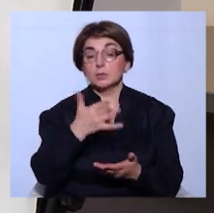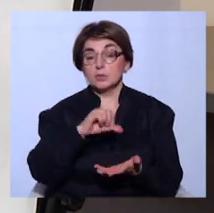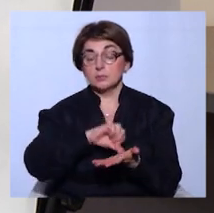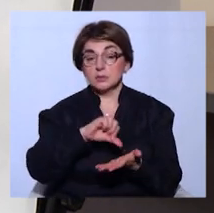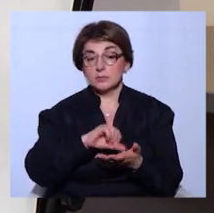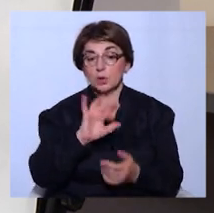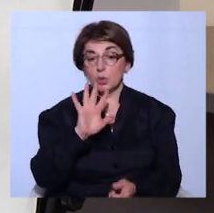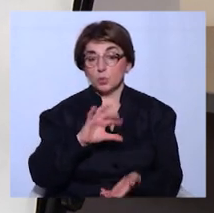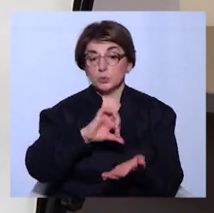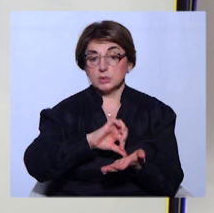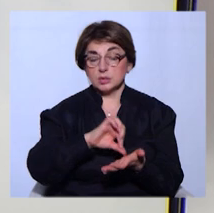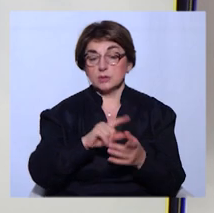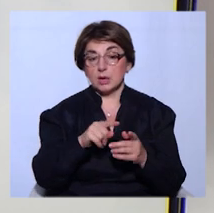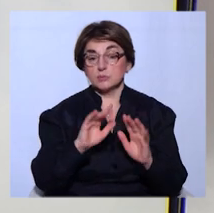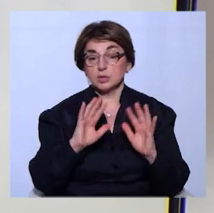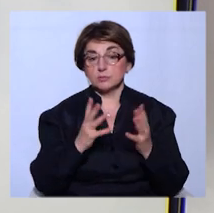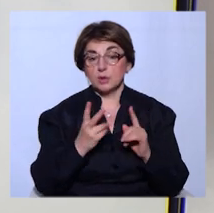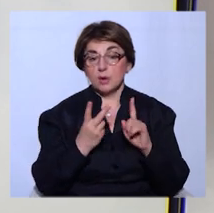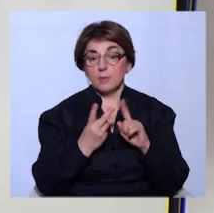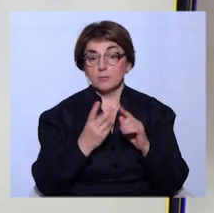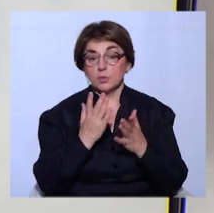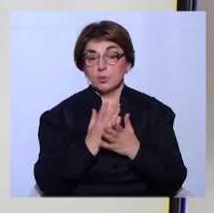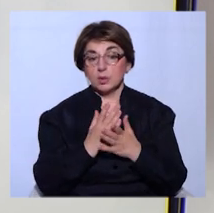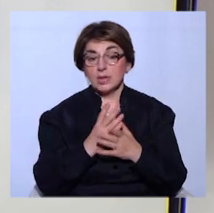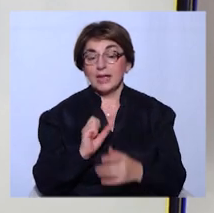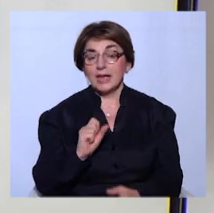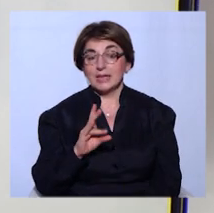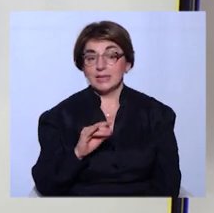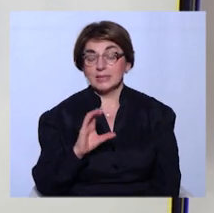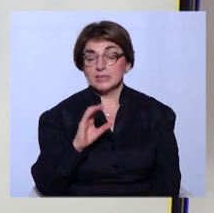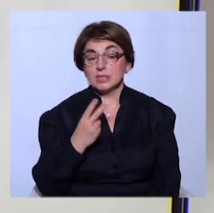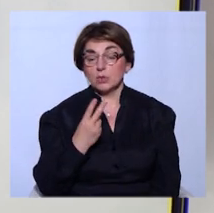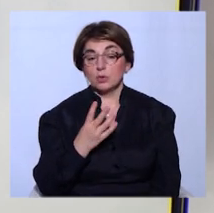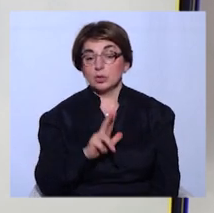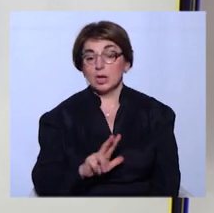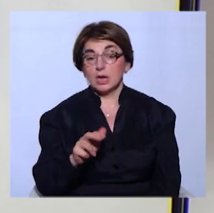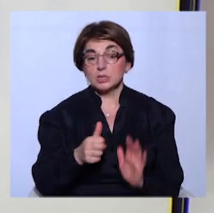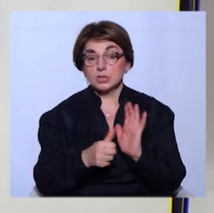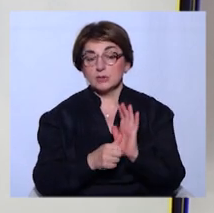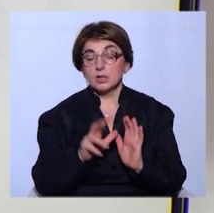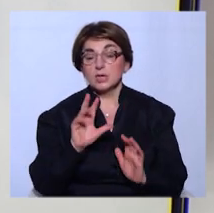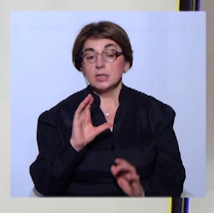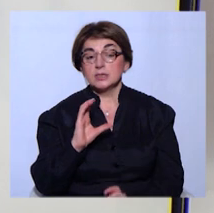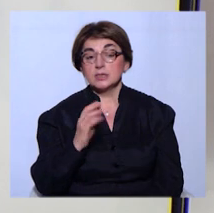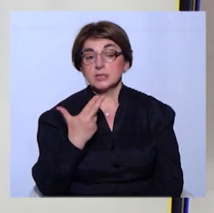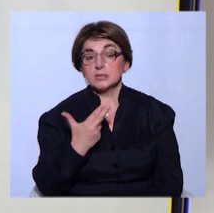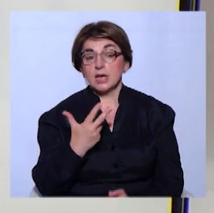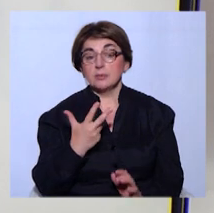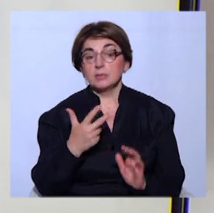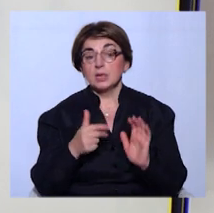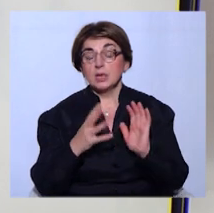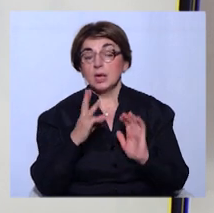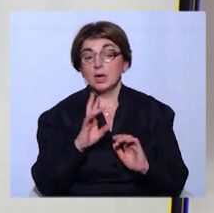შემთხვევაში, მეორე წევრი არის ეთანი C2H6, შემდეგი C3H8 პროპანი,